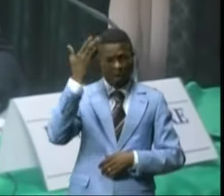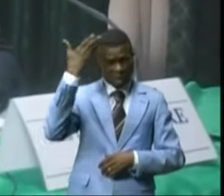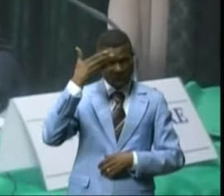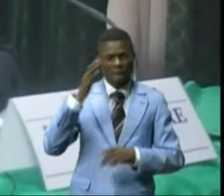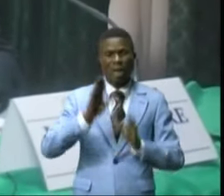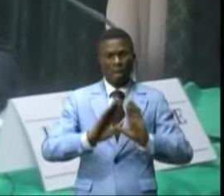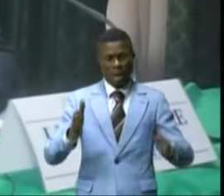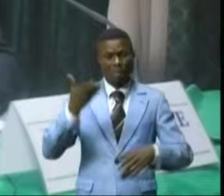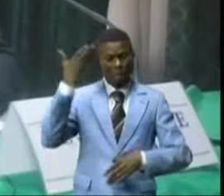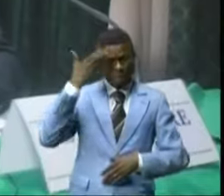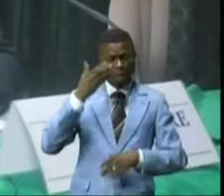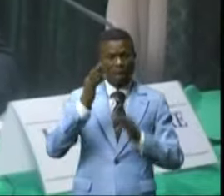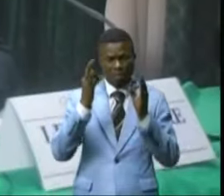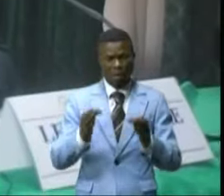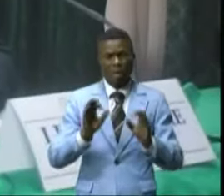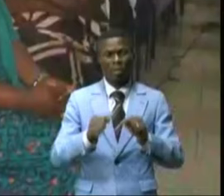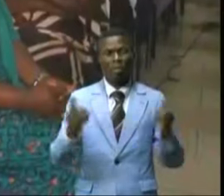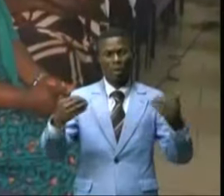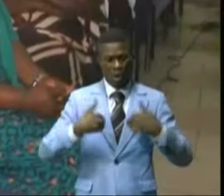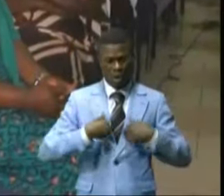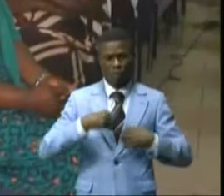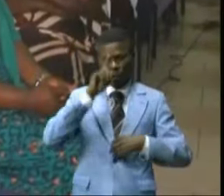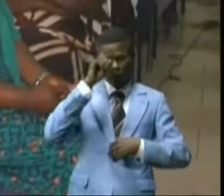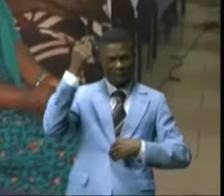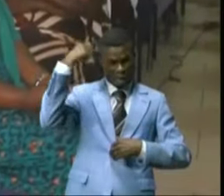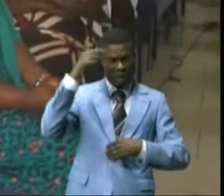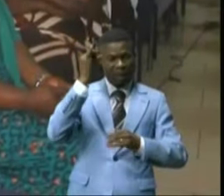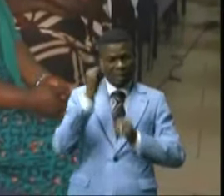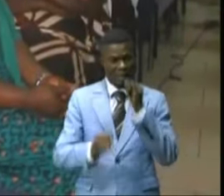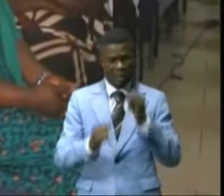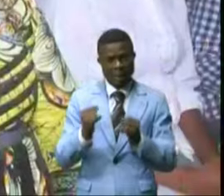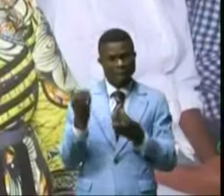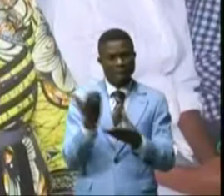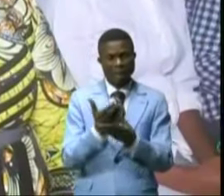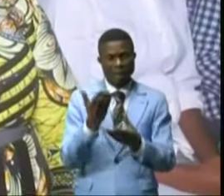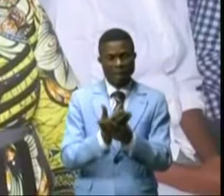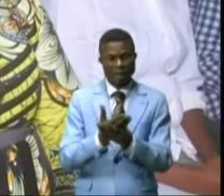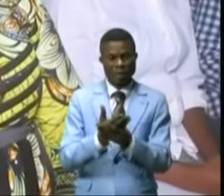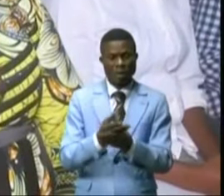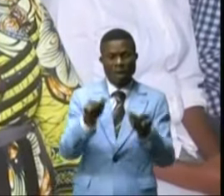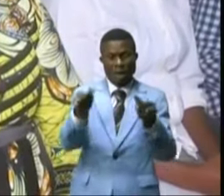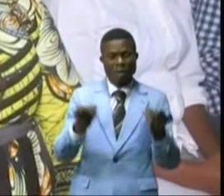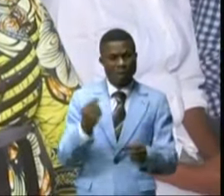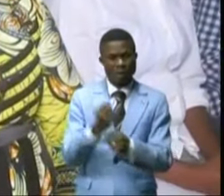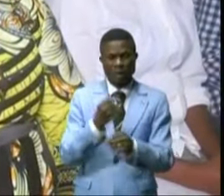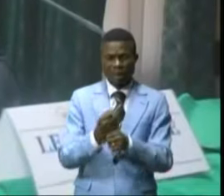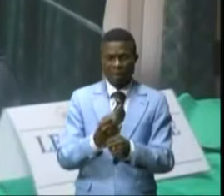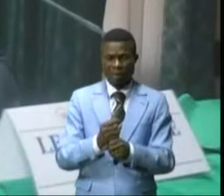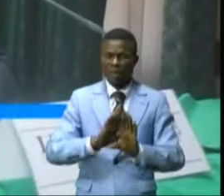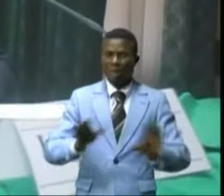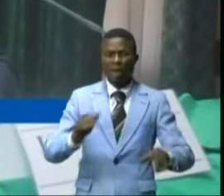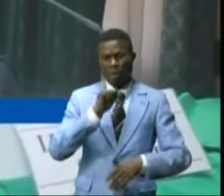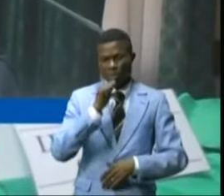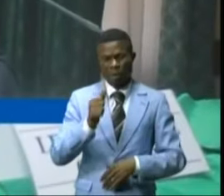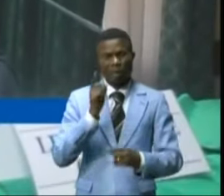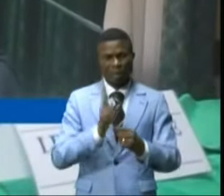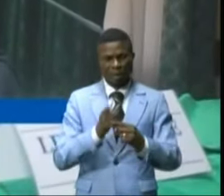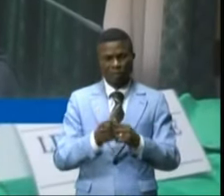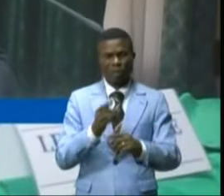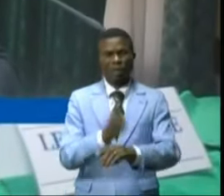compétent, on peut avoir la matière, mais si l'environnement n'est pas propice, c'est